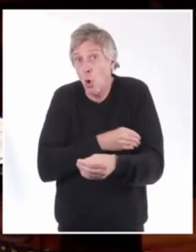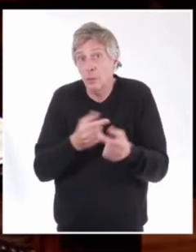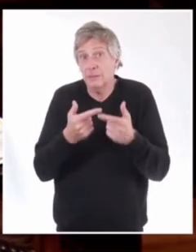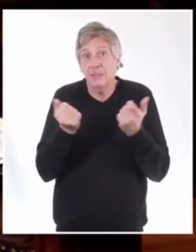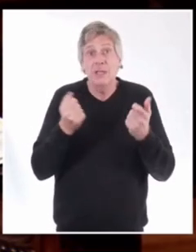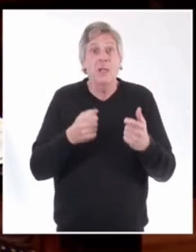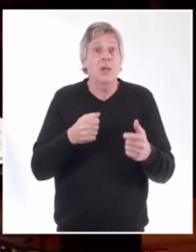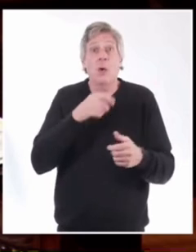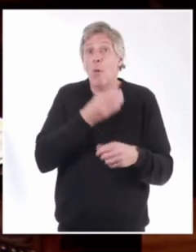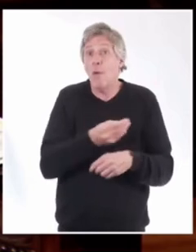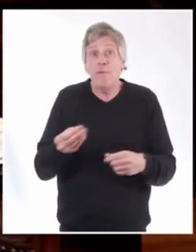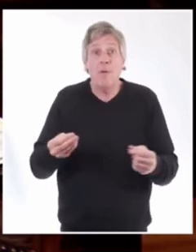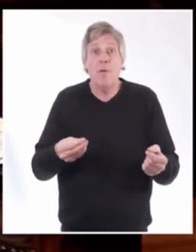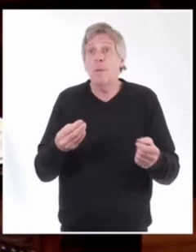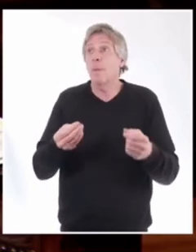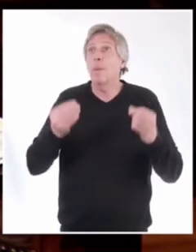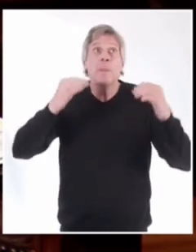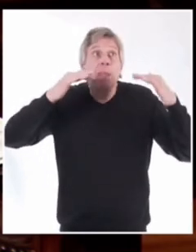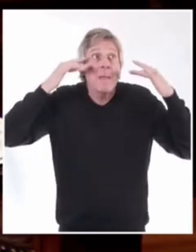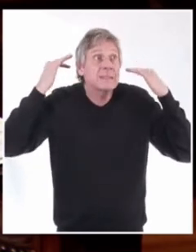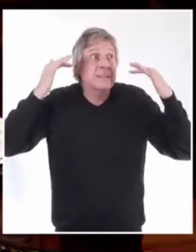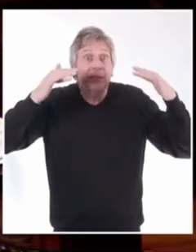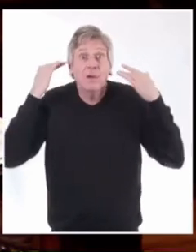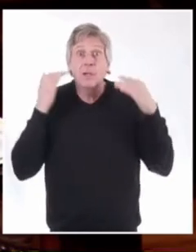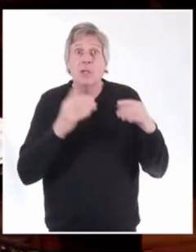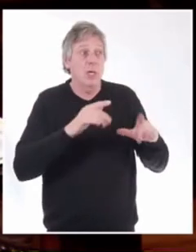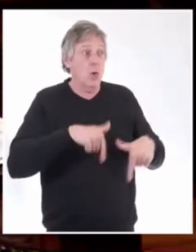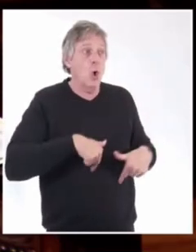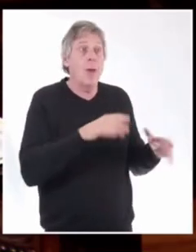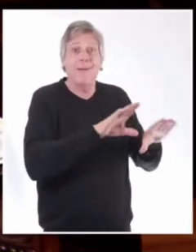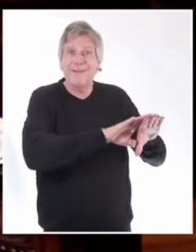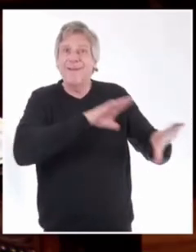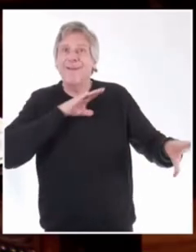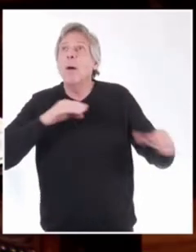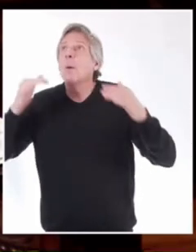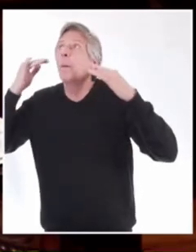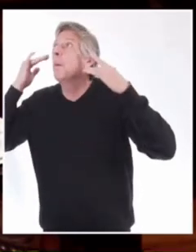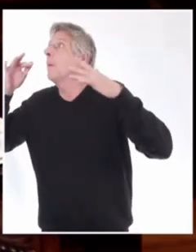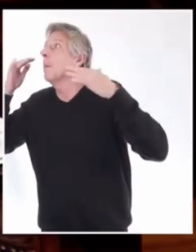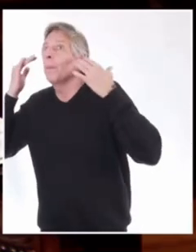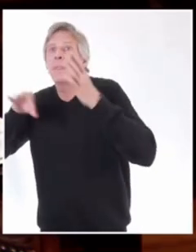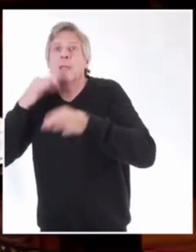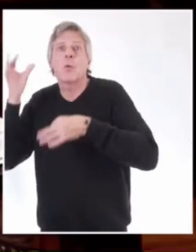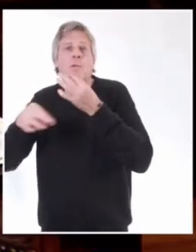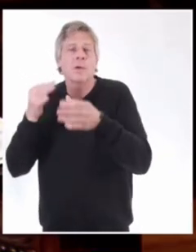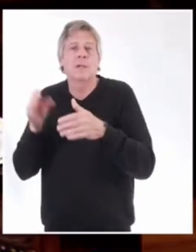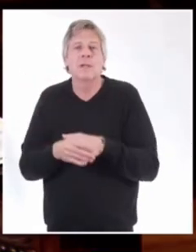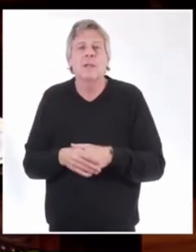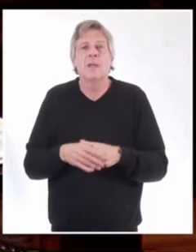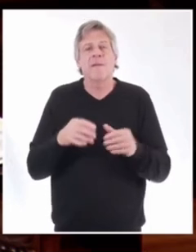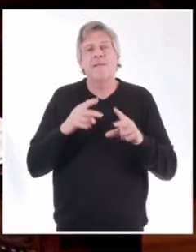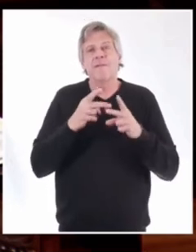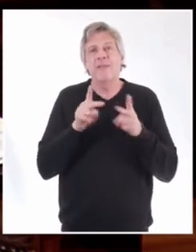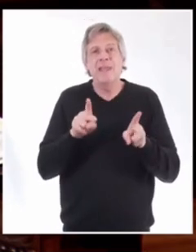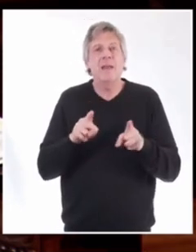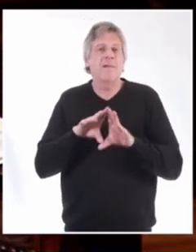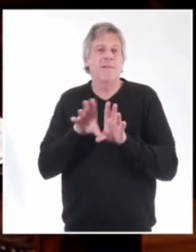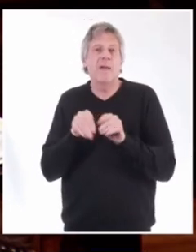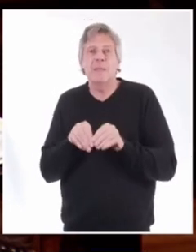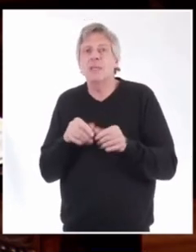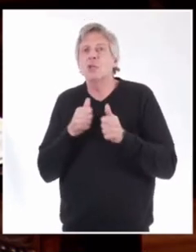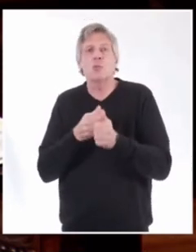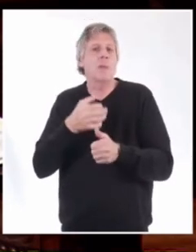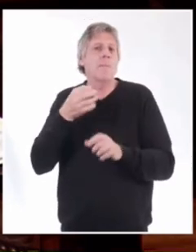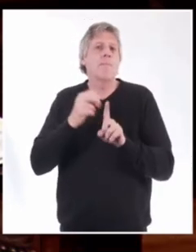immersive, complémentaire du cadre scolaire. Ces séjours étaient en partie financés par la ville et par les familles selon leur quotient